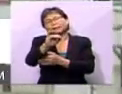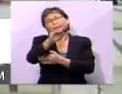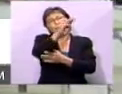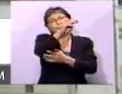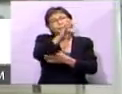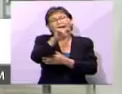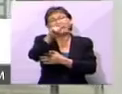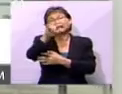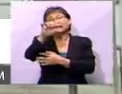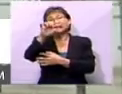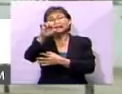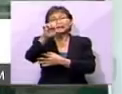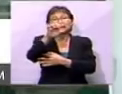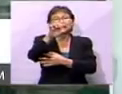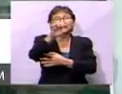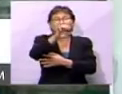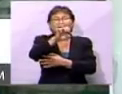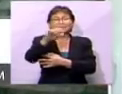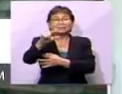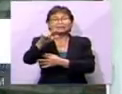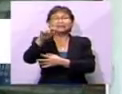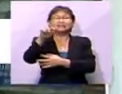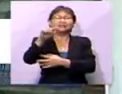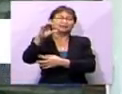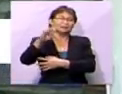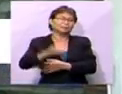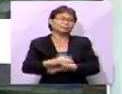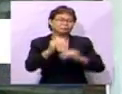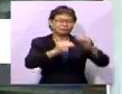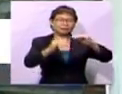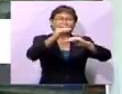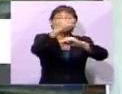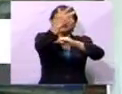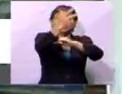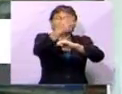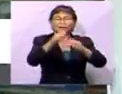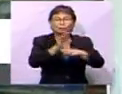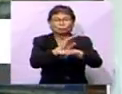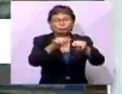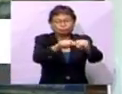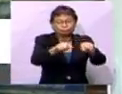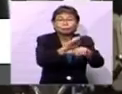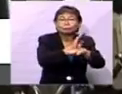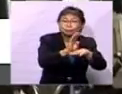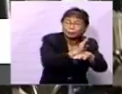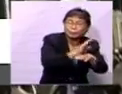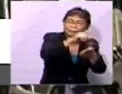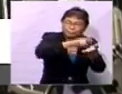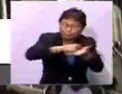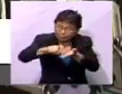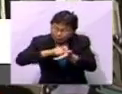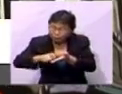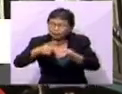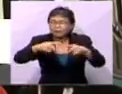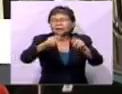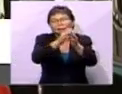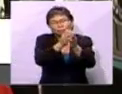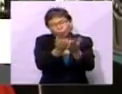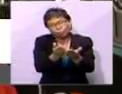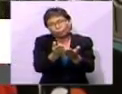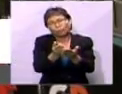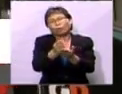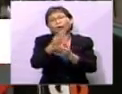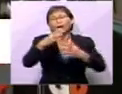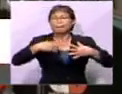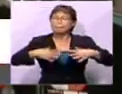Berhad atau MyEG. Tingkat 3 pula menyediakan ruang perniagaan seperti percetakan, kedai buku,